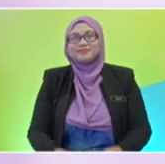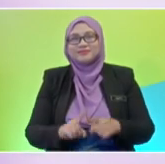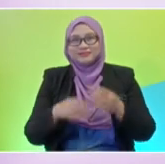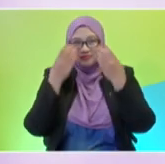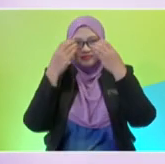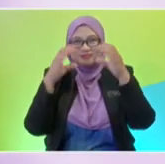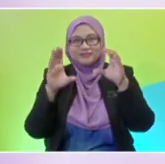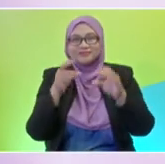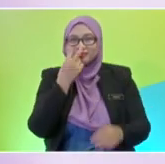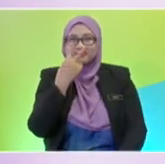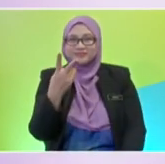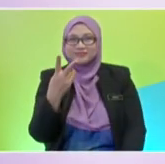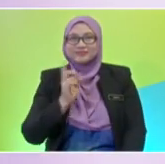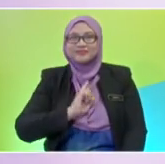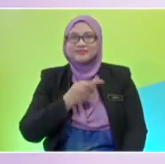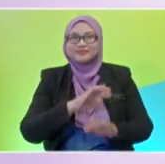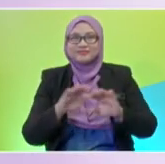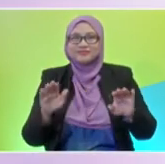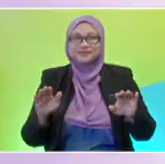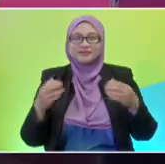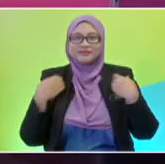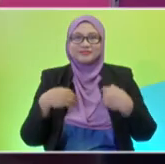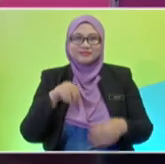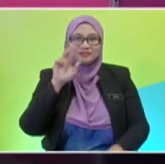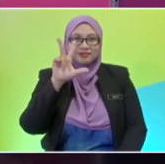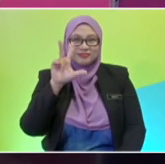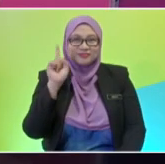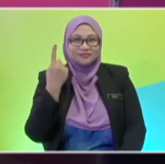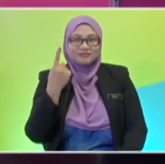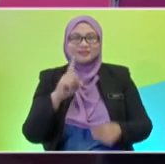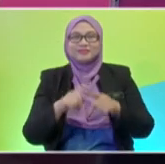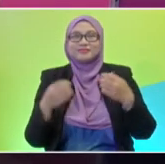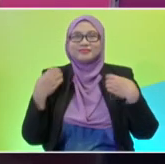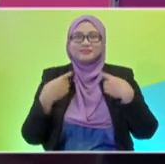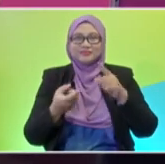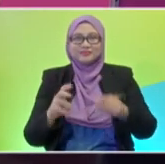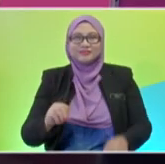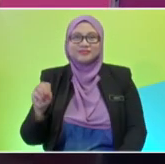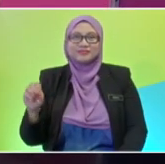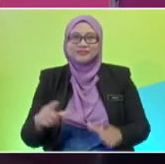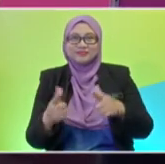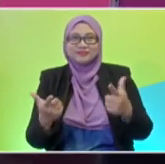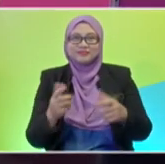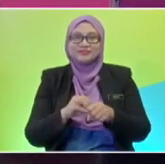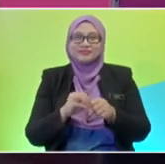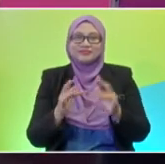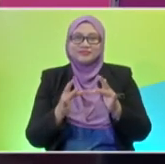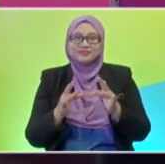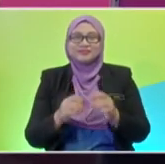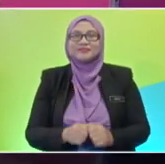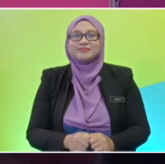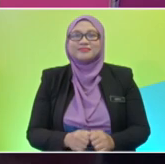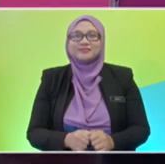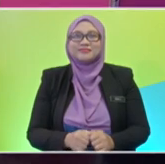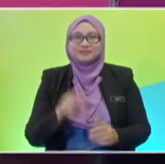Nampaknya kita tidak akan bertiga saja karena ditemani juga oleh murid-murid dalam keadaan sekarang ini apakah kita kenakan Siapa mereka